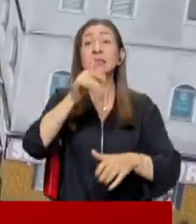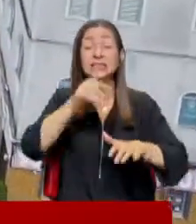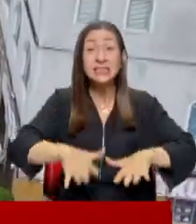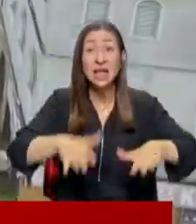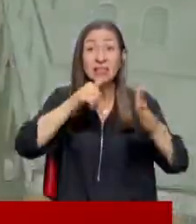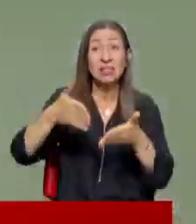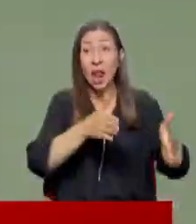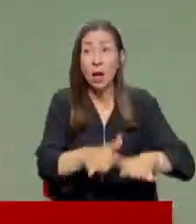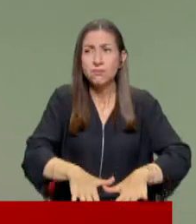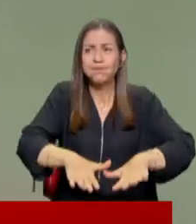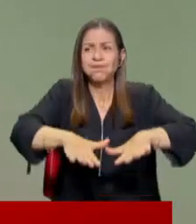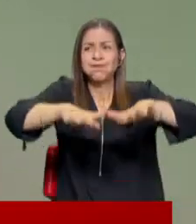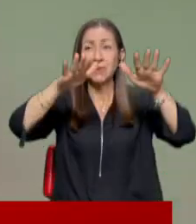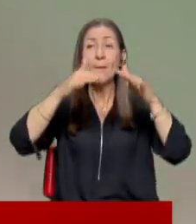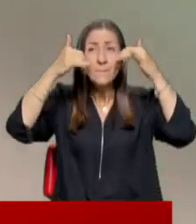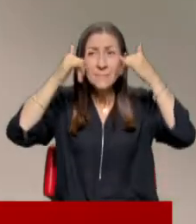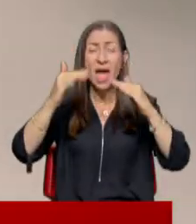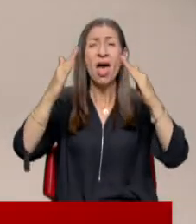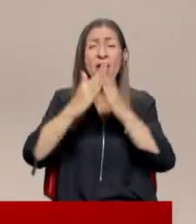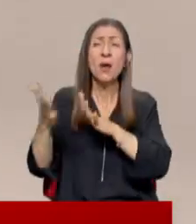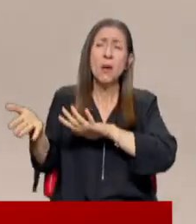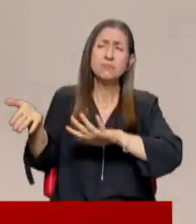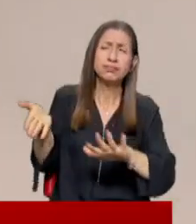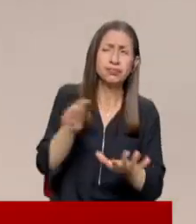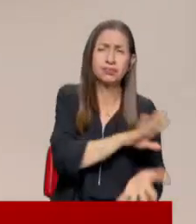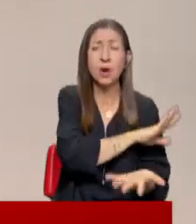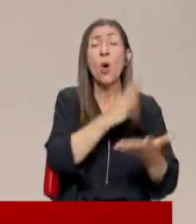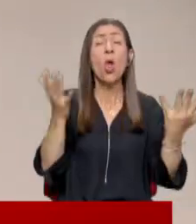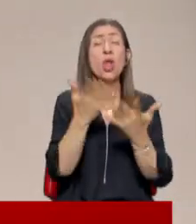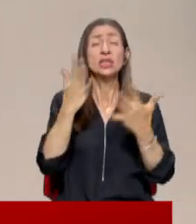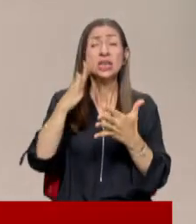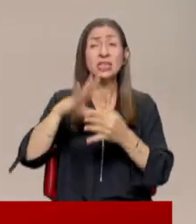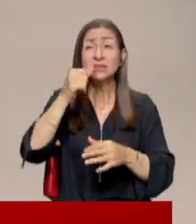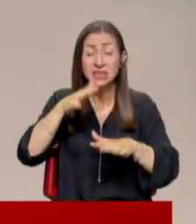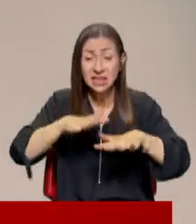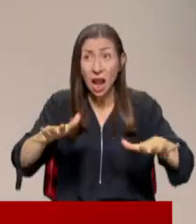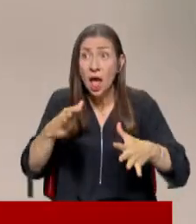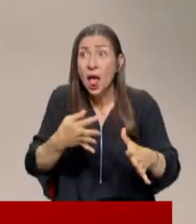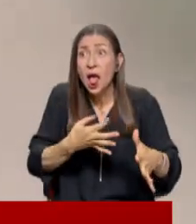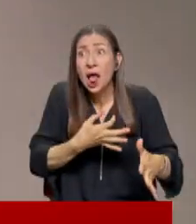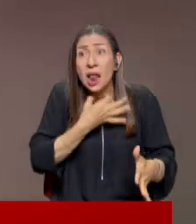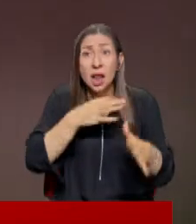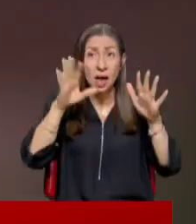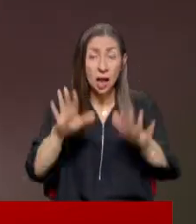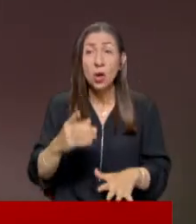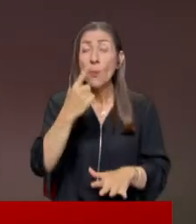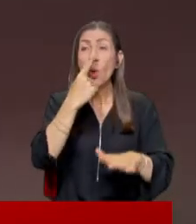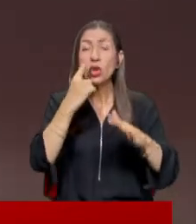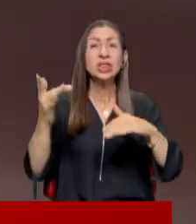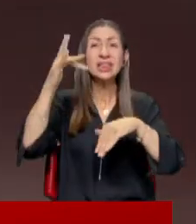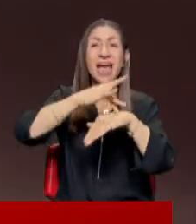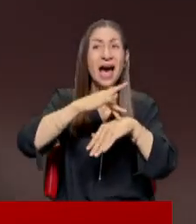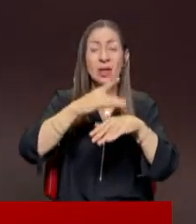selde dereler taştı, ahırlar, evler yerle bir oldu. Onlarca kişi selin ortasında mahsur kaldı. Bolu Dağı